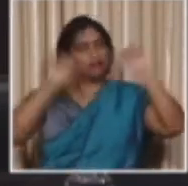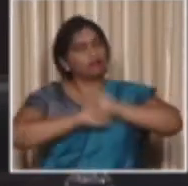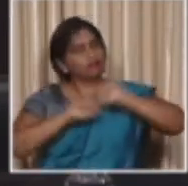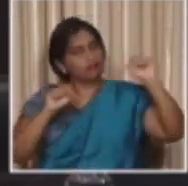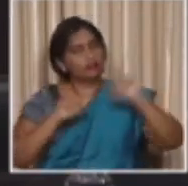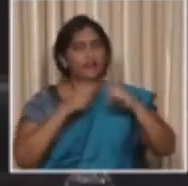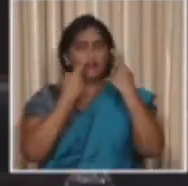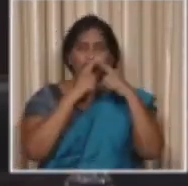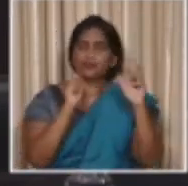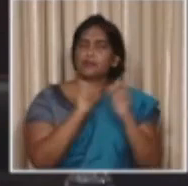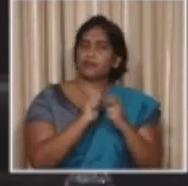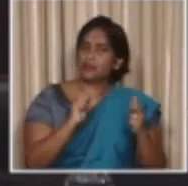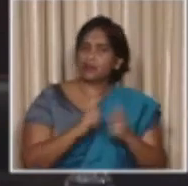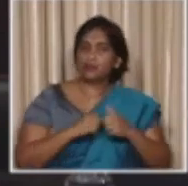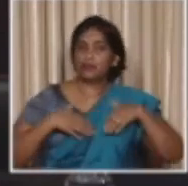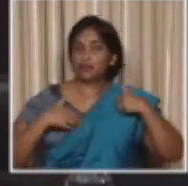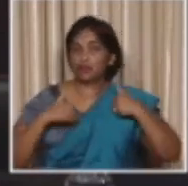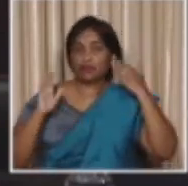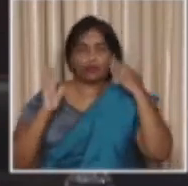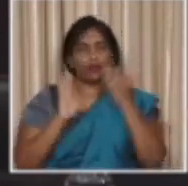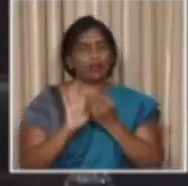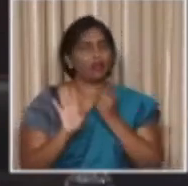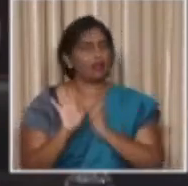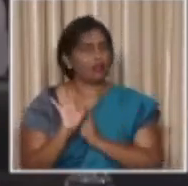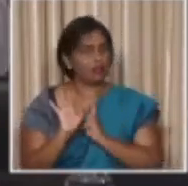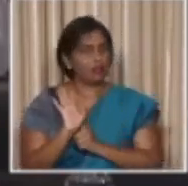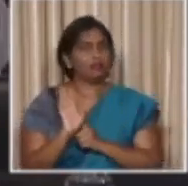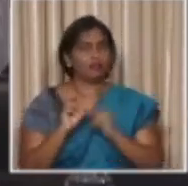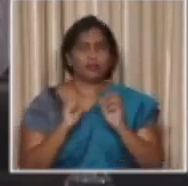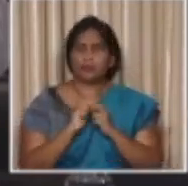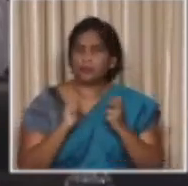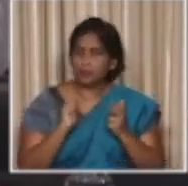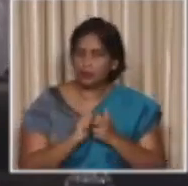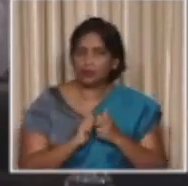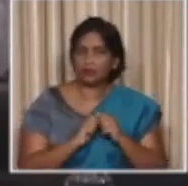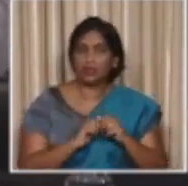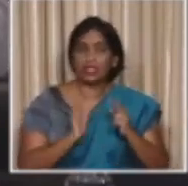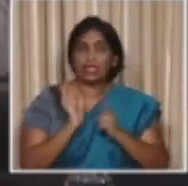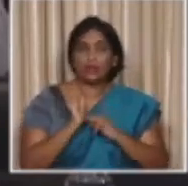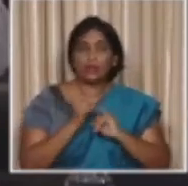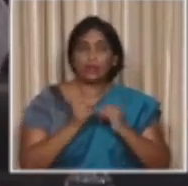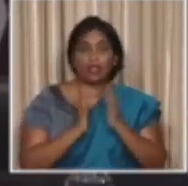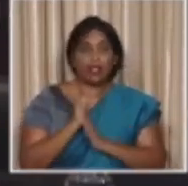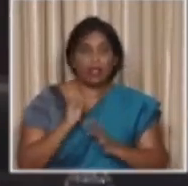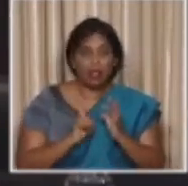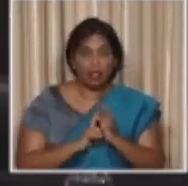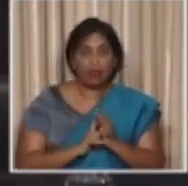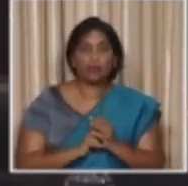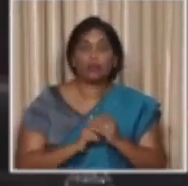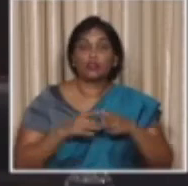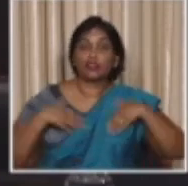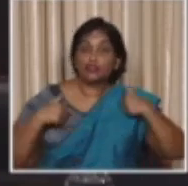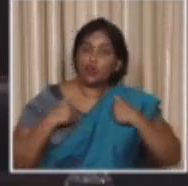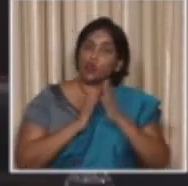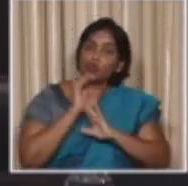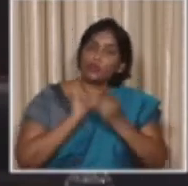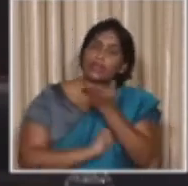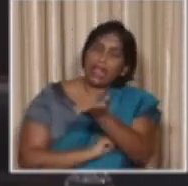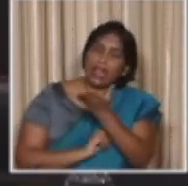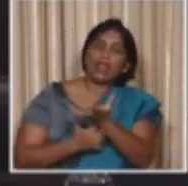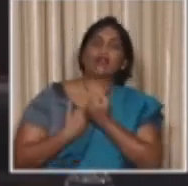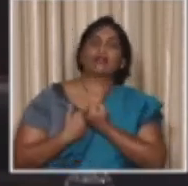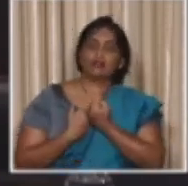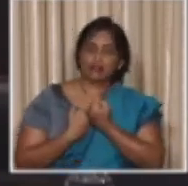कर्ण विविध प्रश्न तेक् सौख्य पद्धति हेमदाम सेवक गटलू हेबे निर्माशिपाल हेमत्म इलाने सौख्य अत्यास